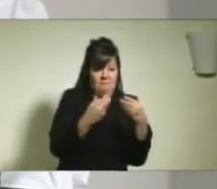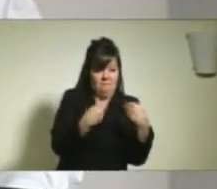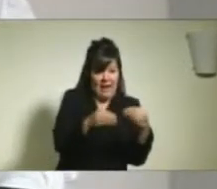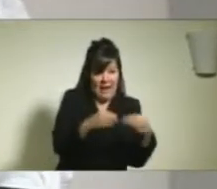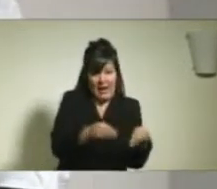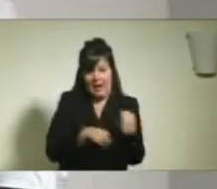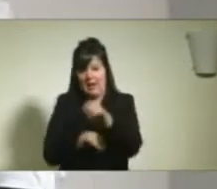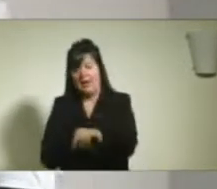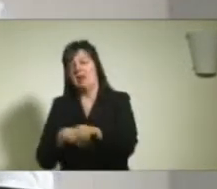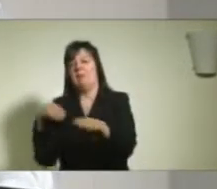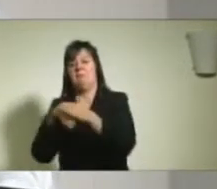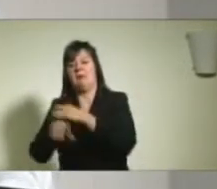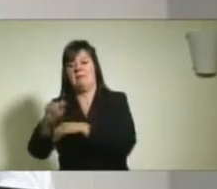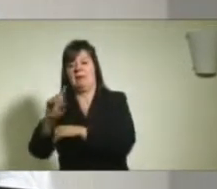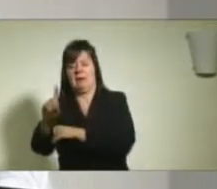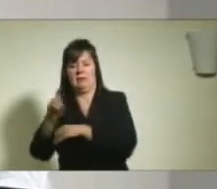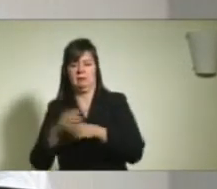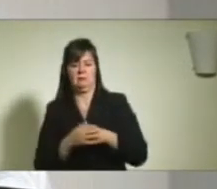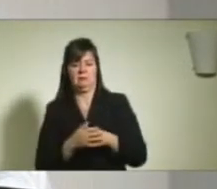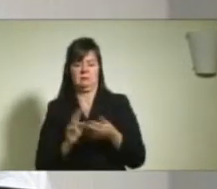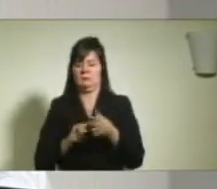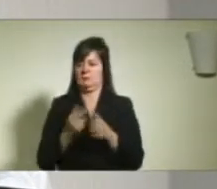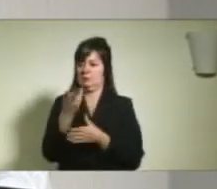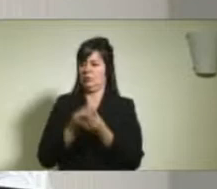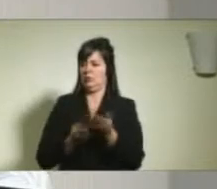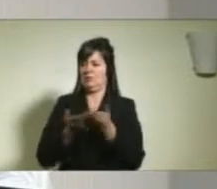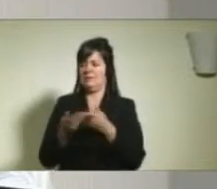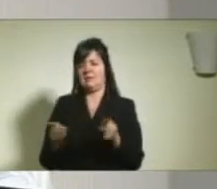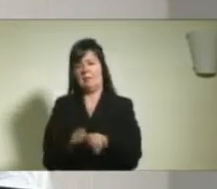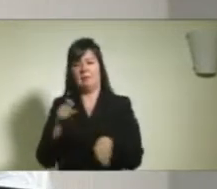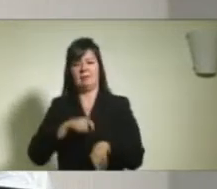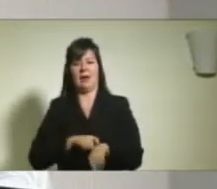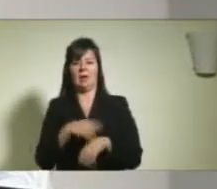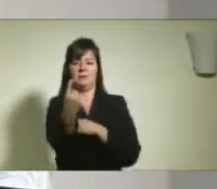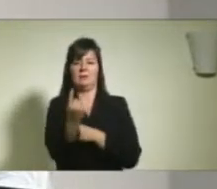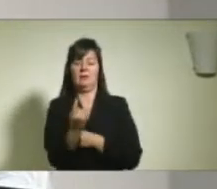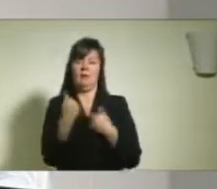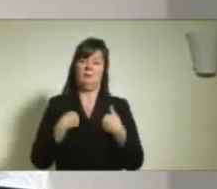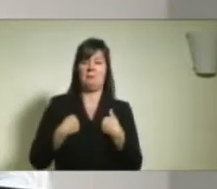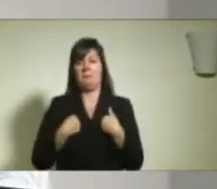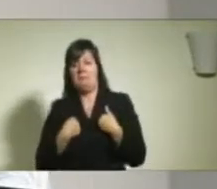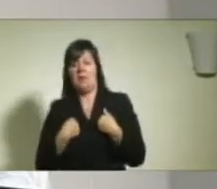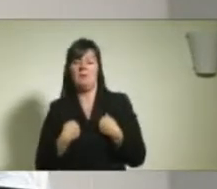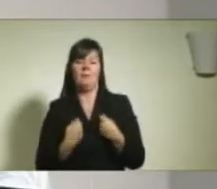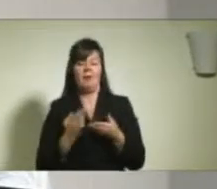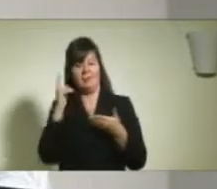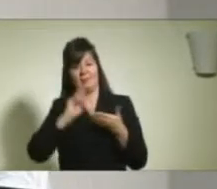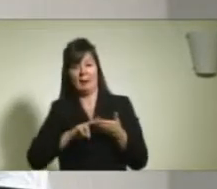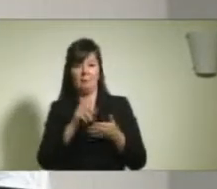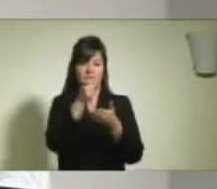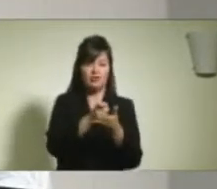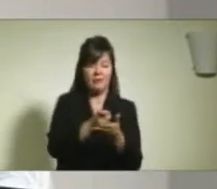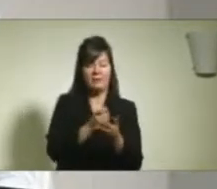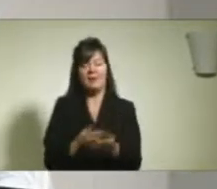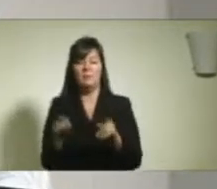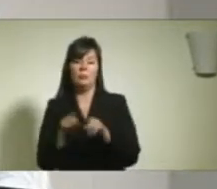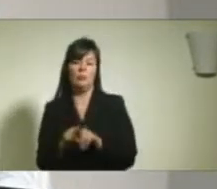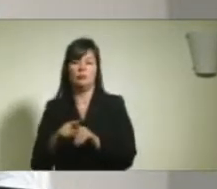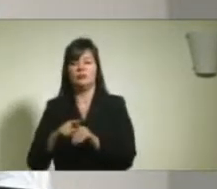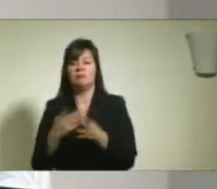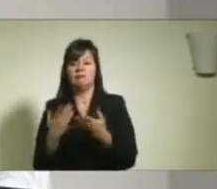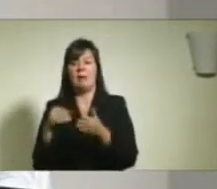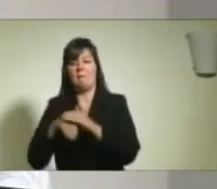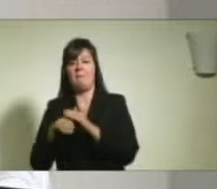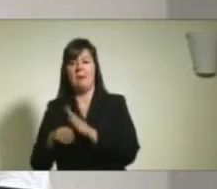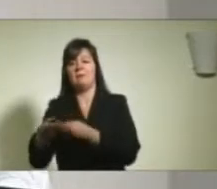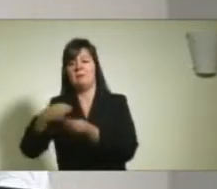banque TD. Alors, on pouvait avoir les deux services en même temps. Donc, j'ai acheté des timbres et j'ai également demandé à faire une opération bancaire